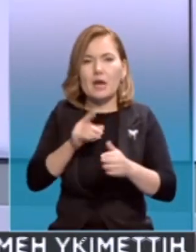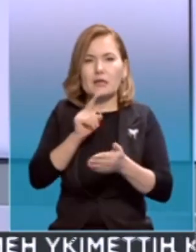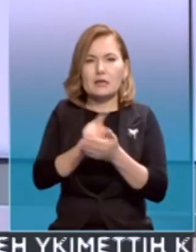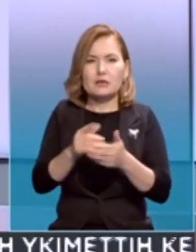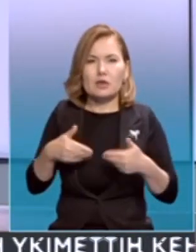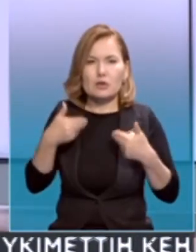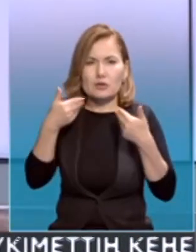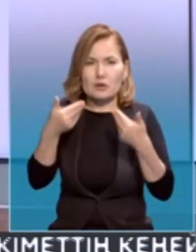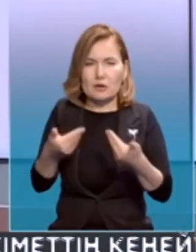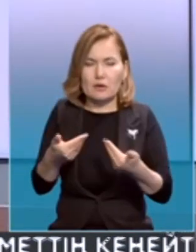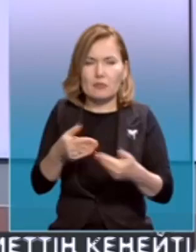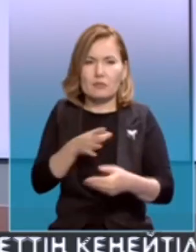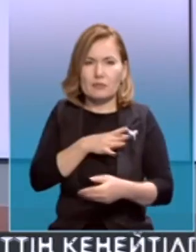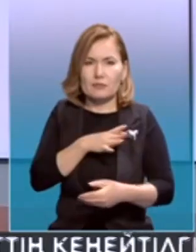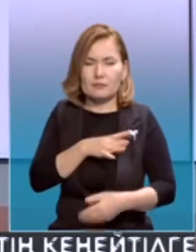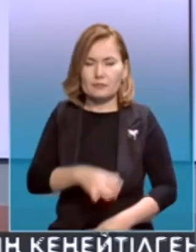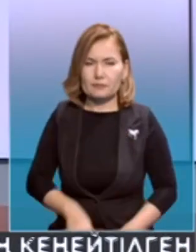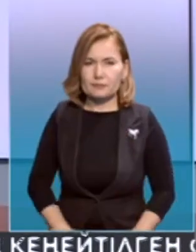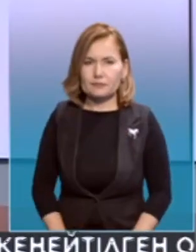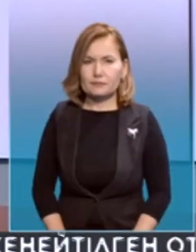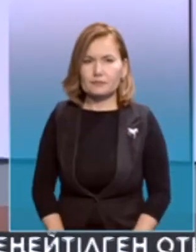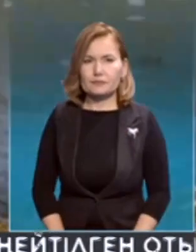ұсыныстар жергілікті әкімдікке жолданды.